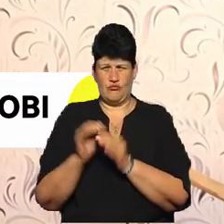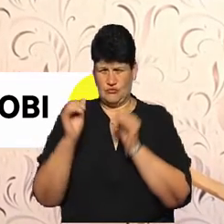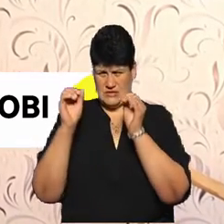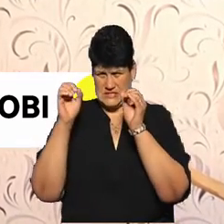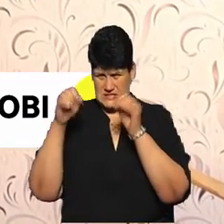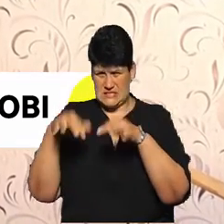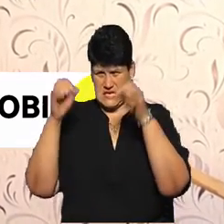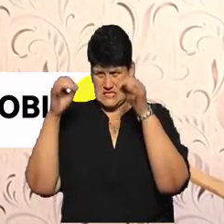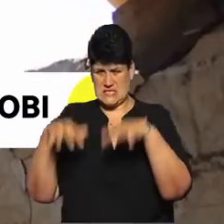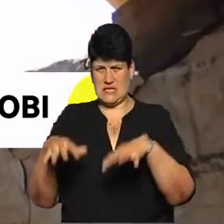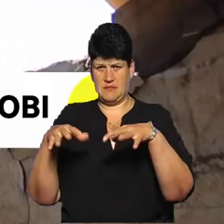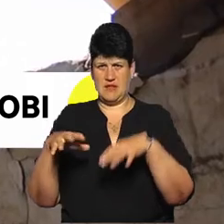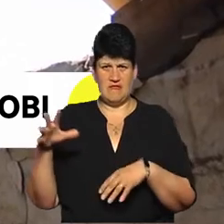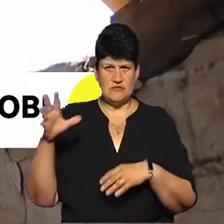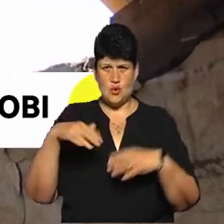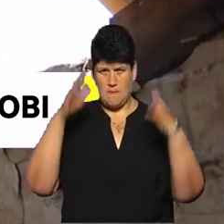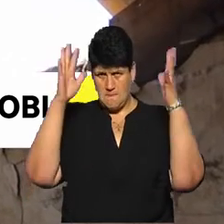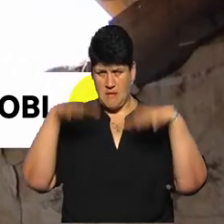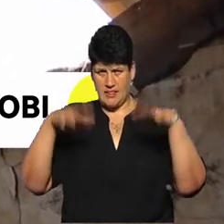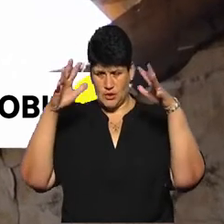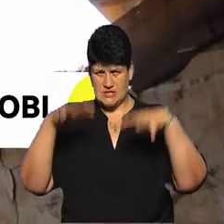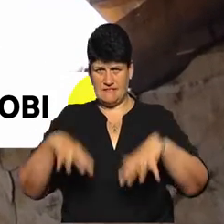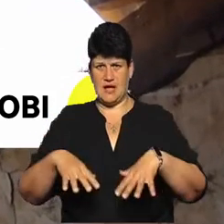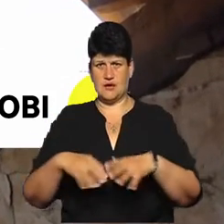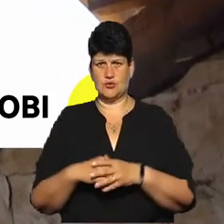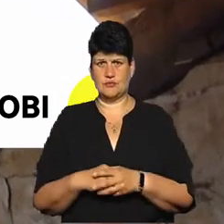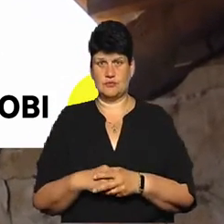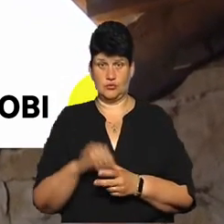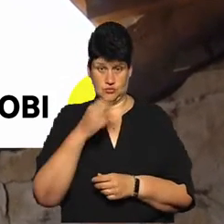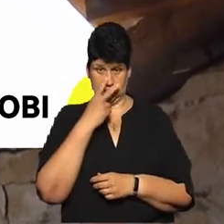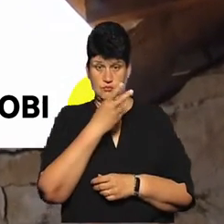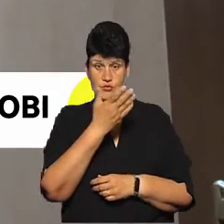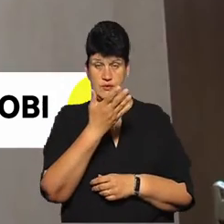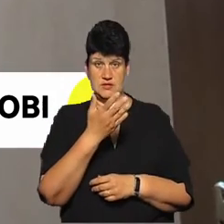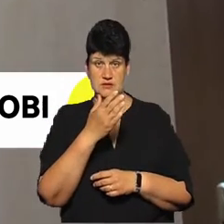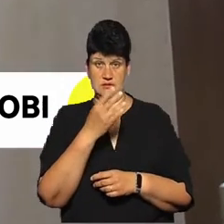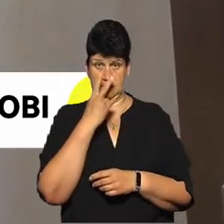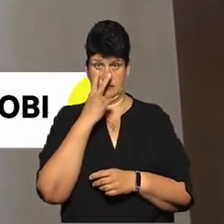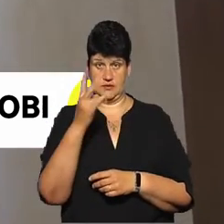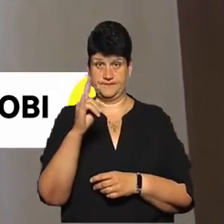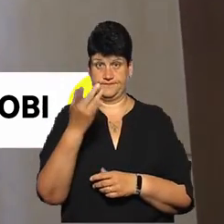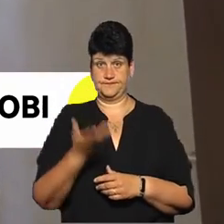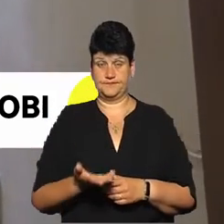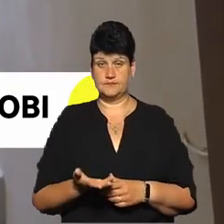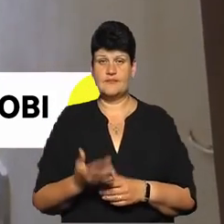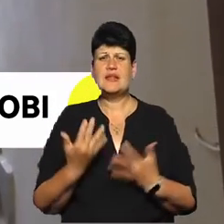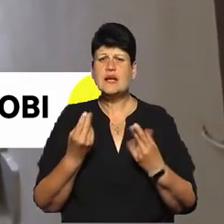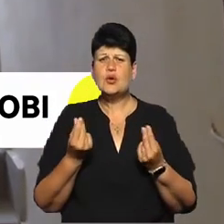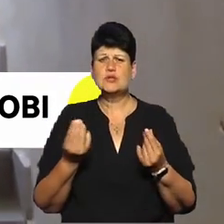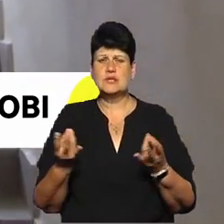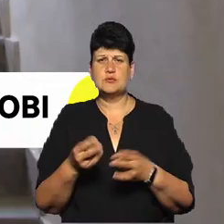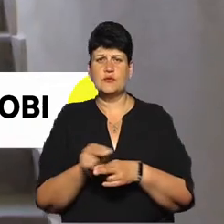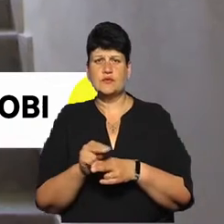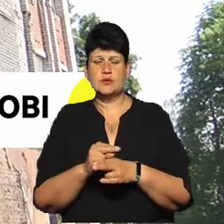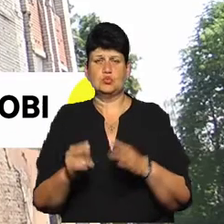ліжко теж, все падало, зверху падало. Ви самі можете побачити, вам видно навіть небо. Скільки грошей треба, щоб відновити